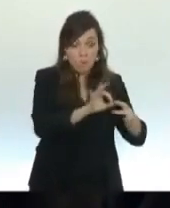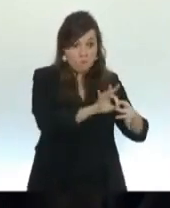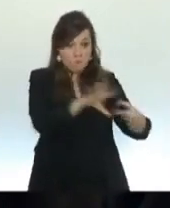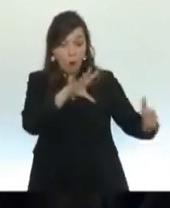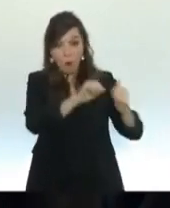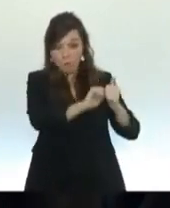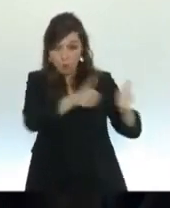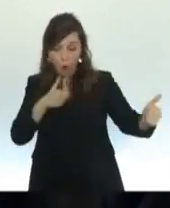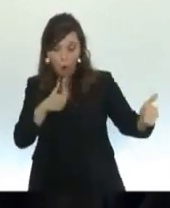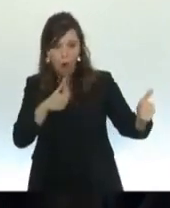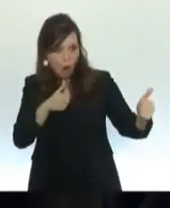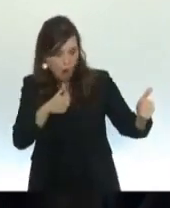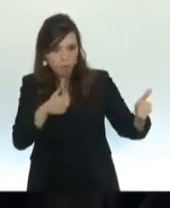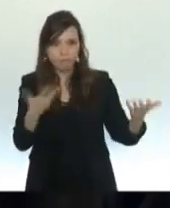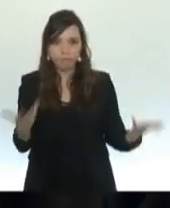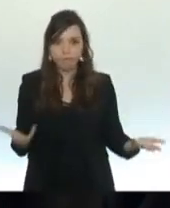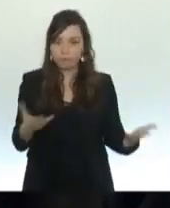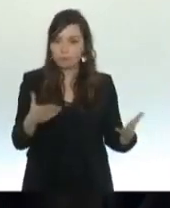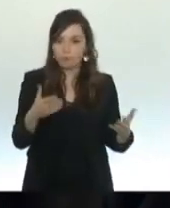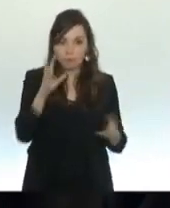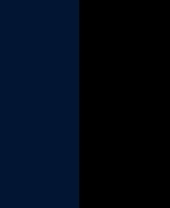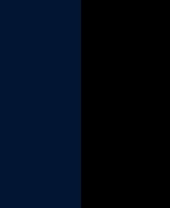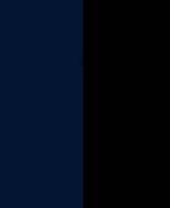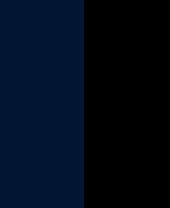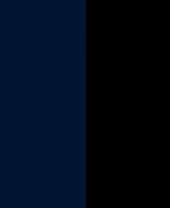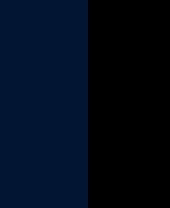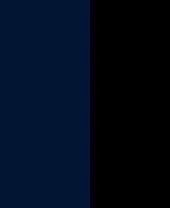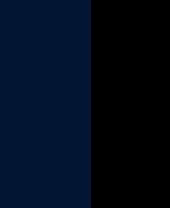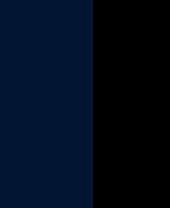manière un autre sujet à la prochaine